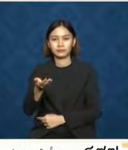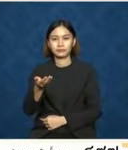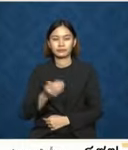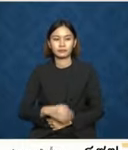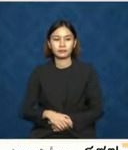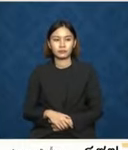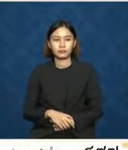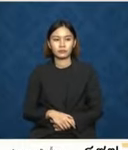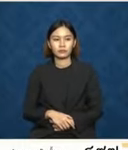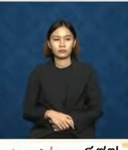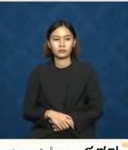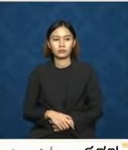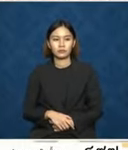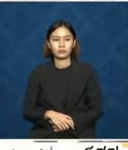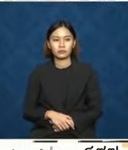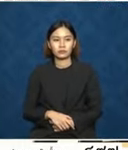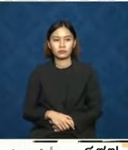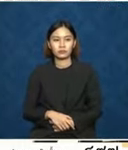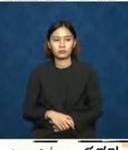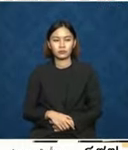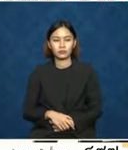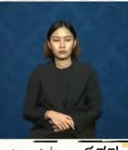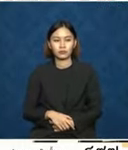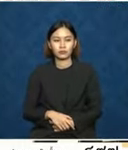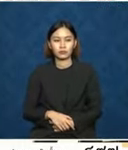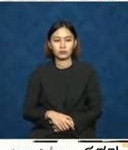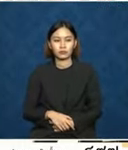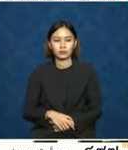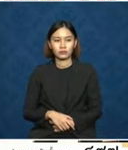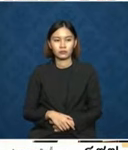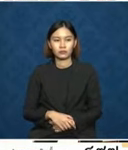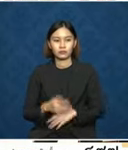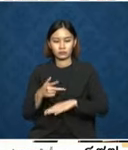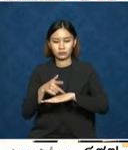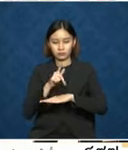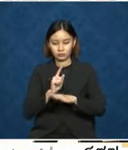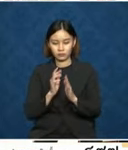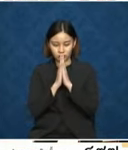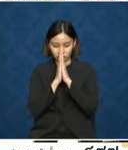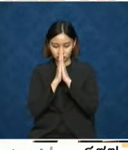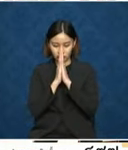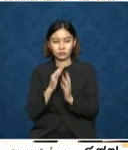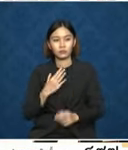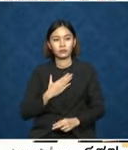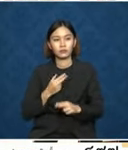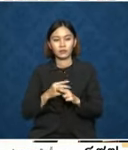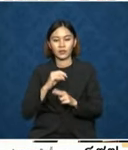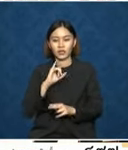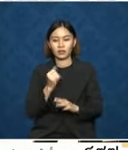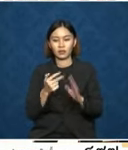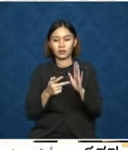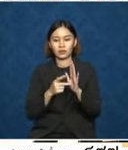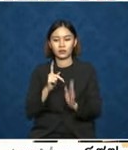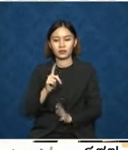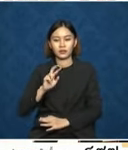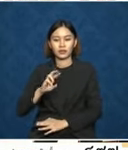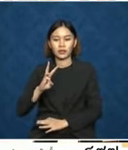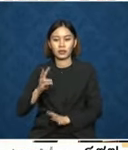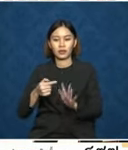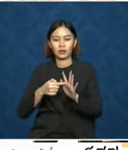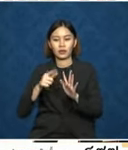วิรัตนุกุลครับกราบเรียนท่านประธานที่เคารพกระผมนายจักรวาลชัยวิรัต